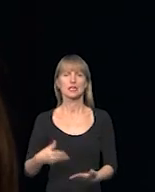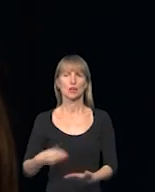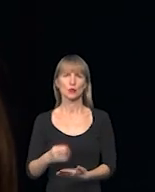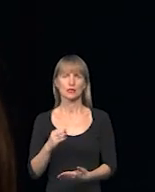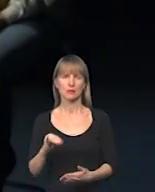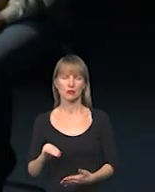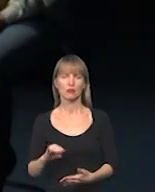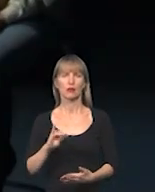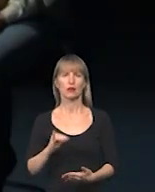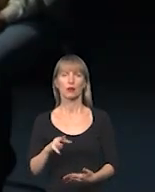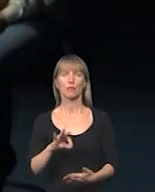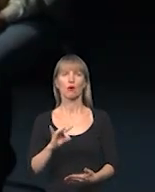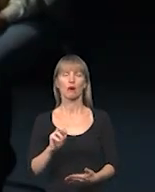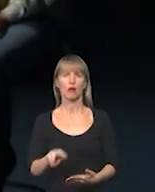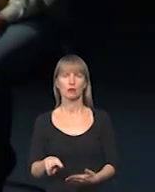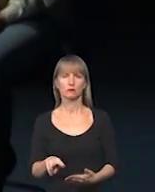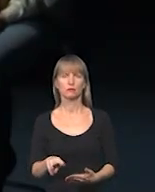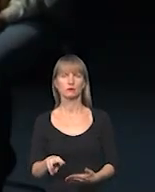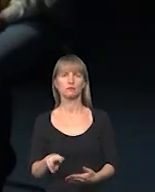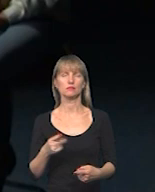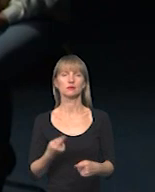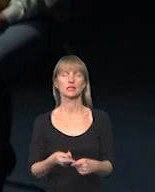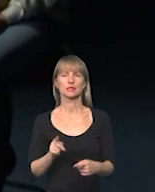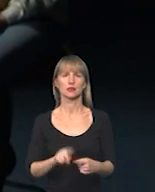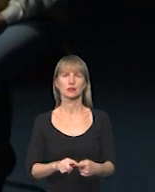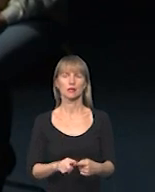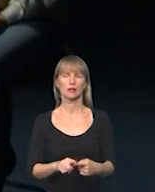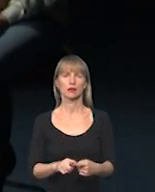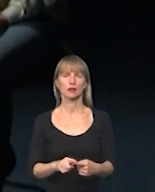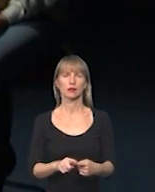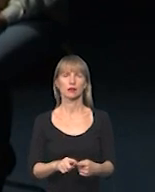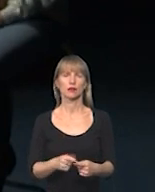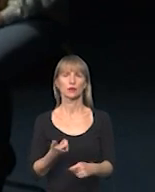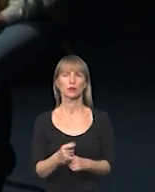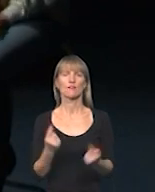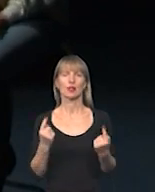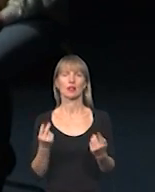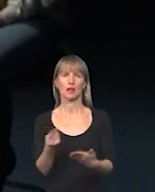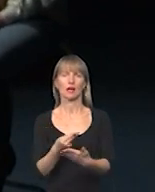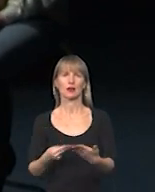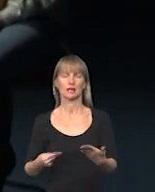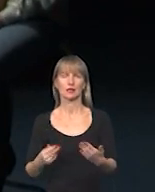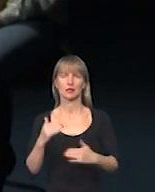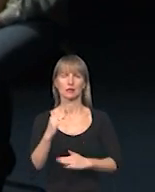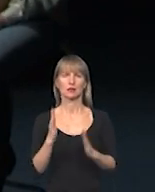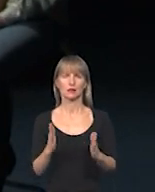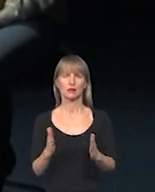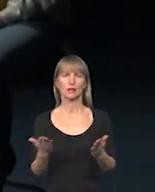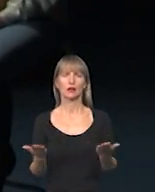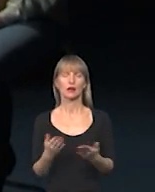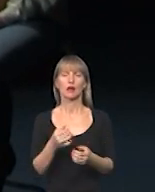і мурал це надзвичайно велика картина, яка не може просто апріорі